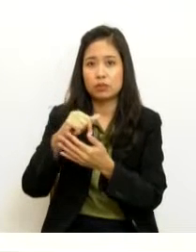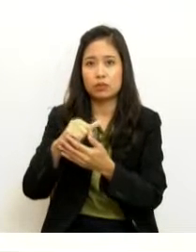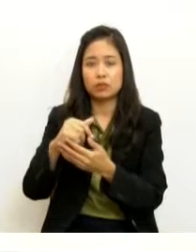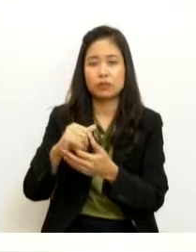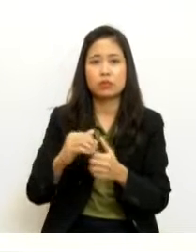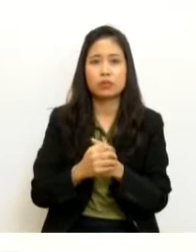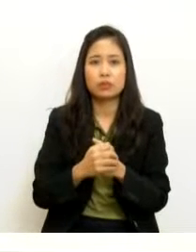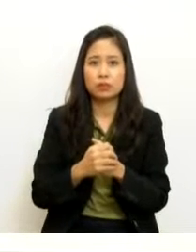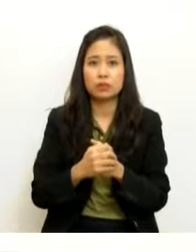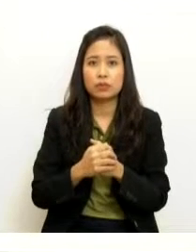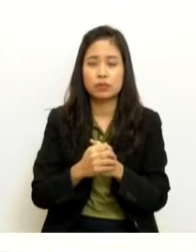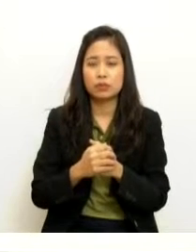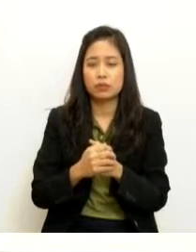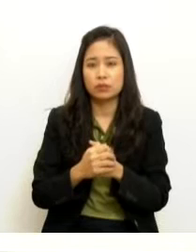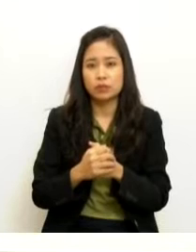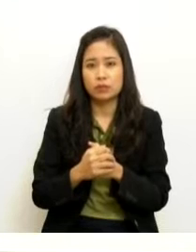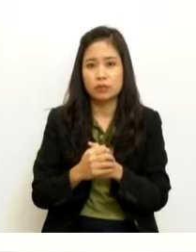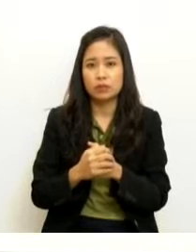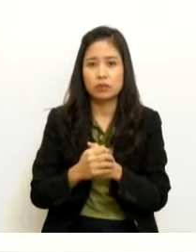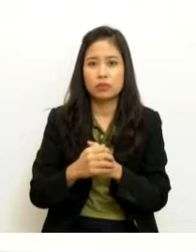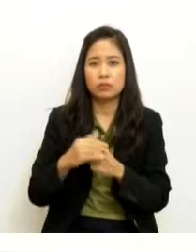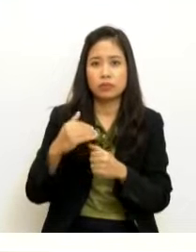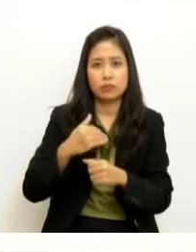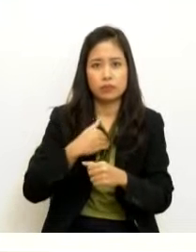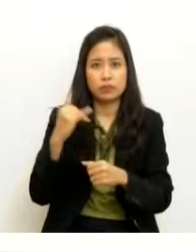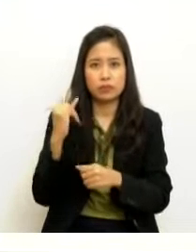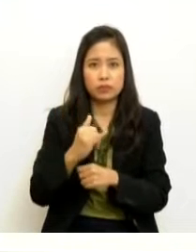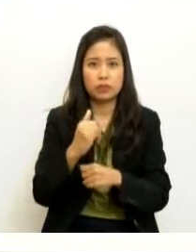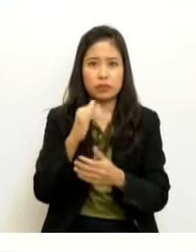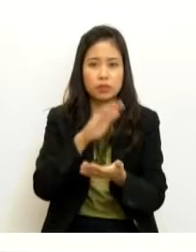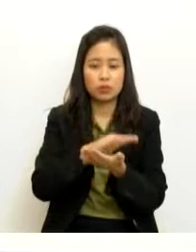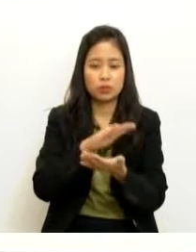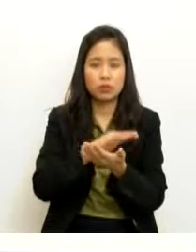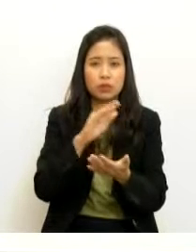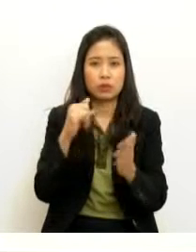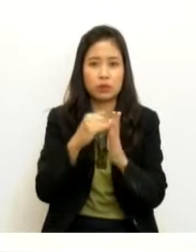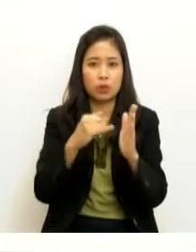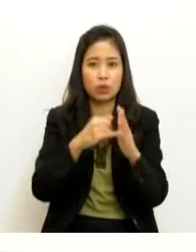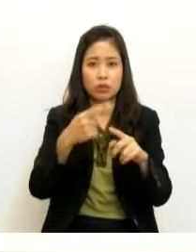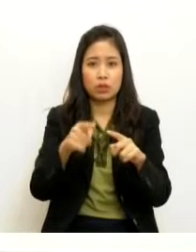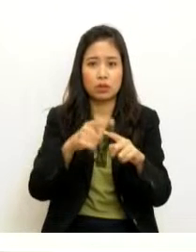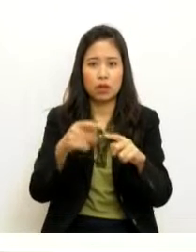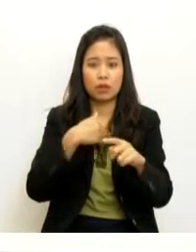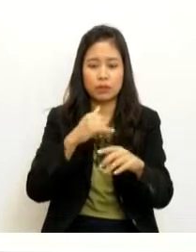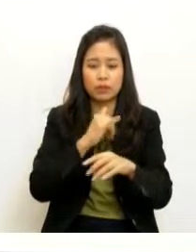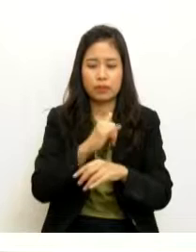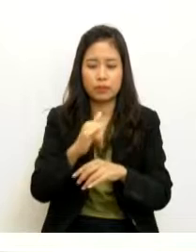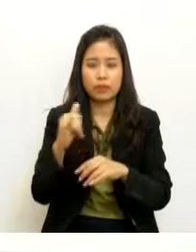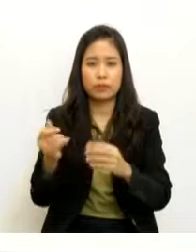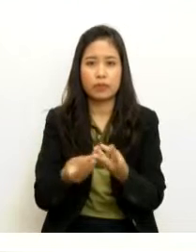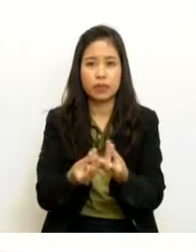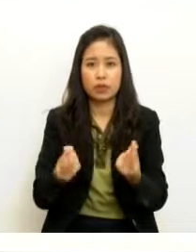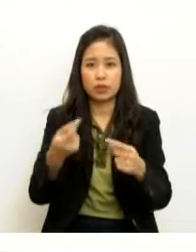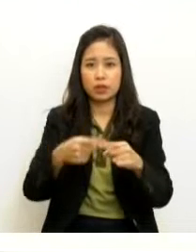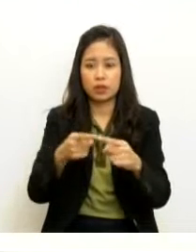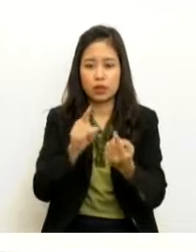ลทิพย์สุวรรณท่านไปเยี่ยมโรงเรียนนะในหลายจังหวัดแล้วก็ท่านลงพื้นที่ไปยังห้องเรียนไปพบปะ